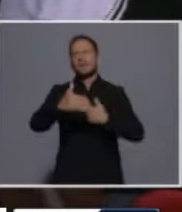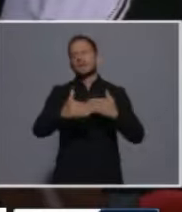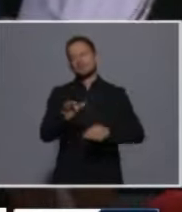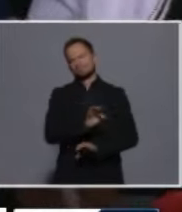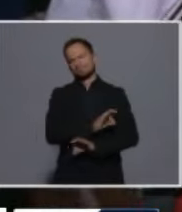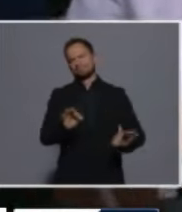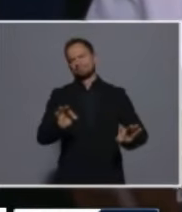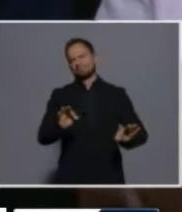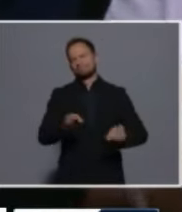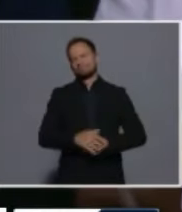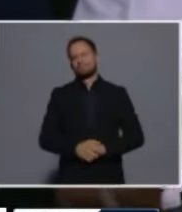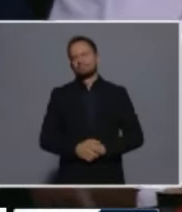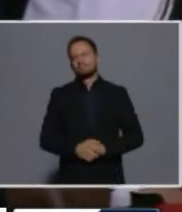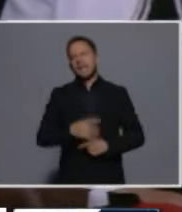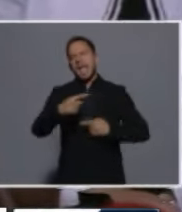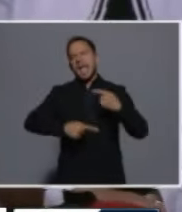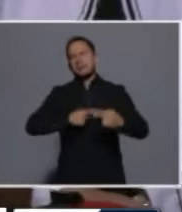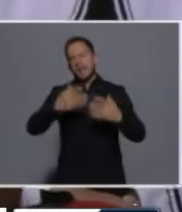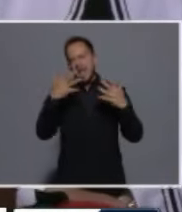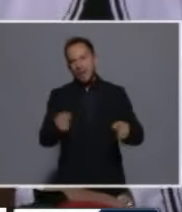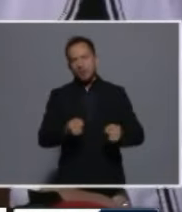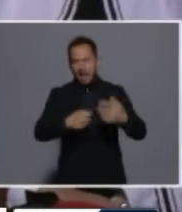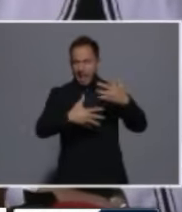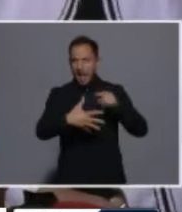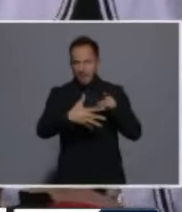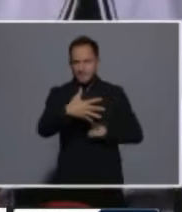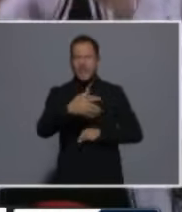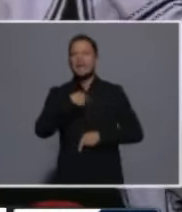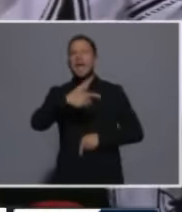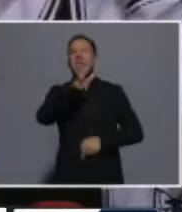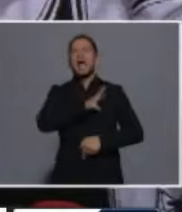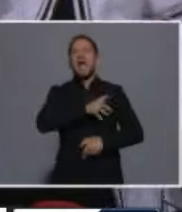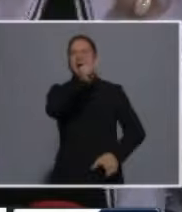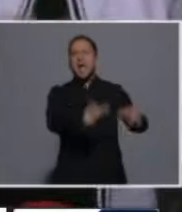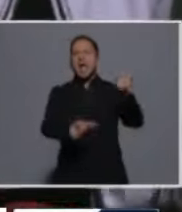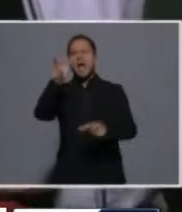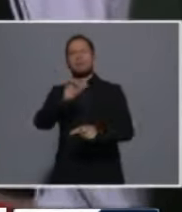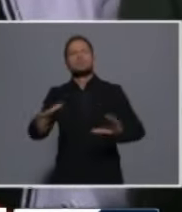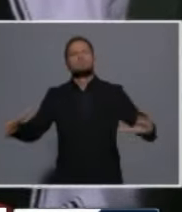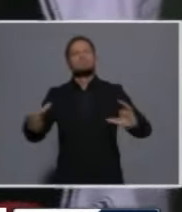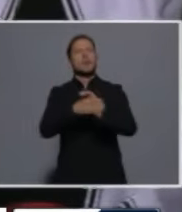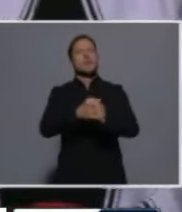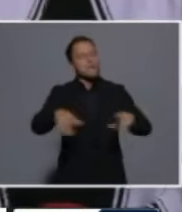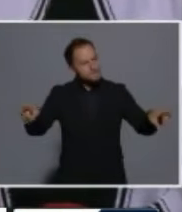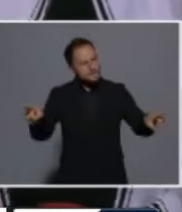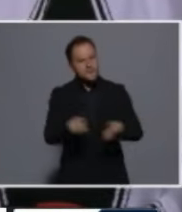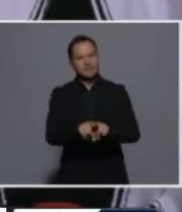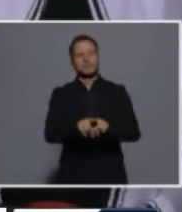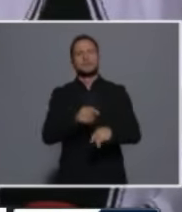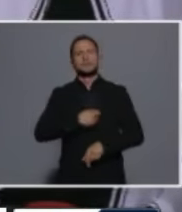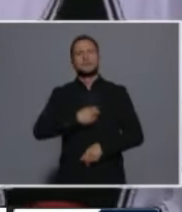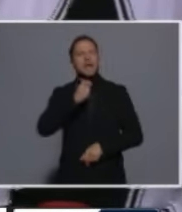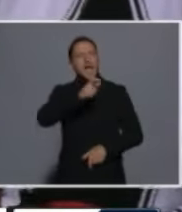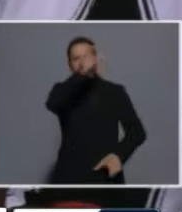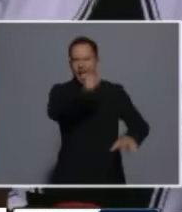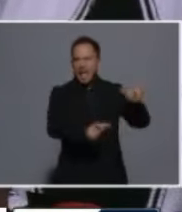που έρχονται να στοιχηθούν μαζί με μας και να ενώσουν τις δικές σας επιλογές με τους εαυτούς τους